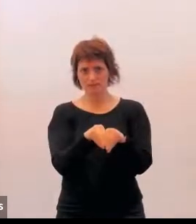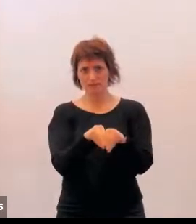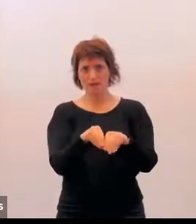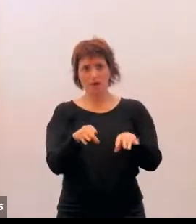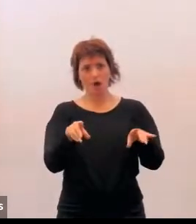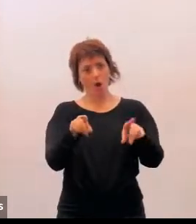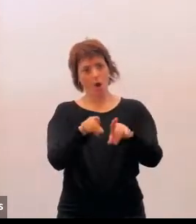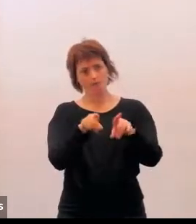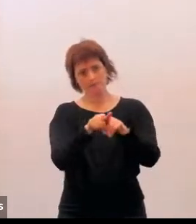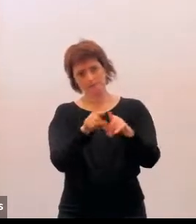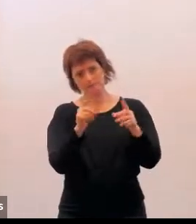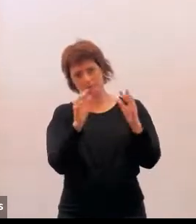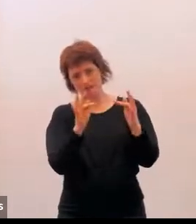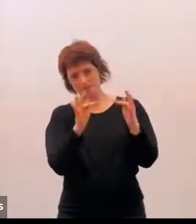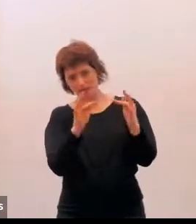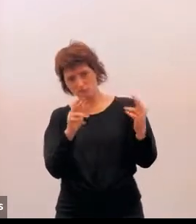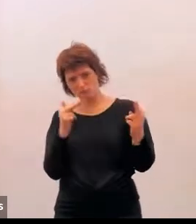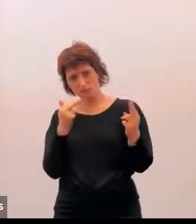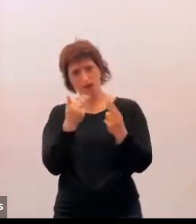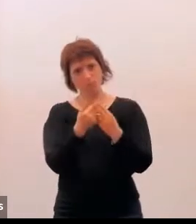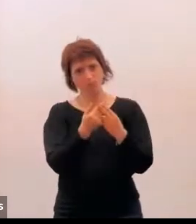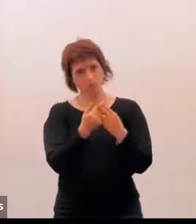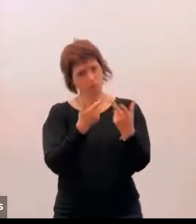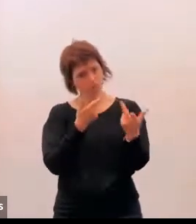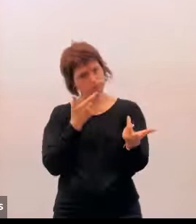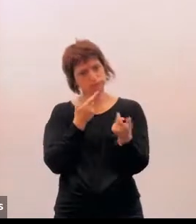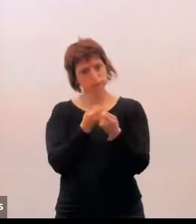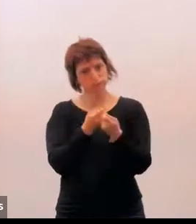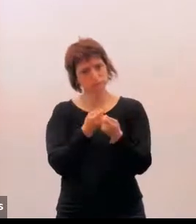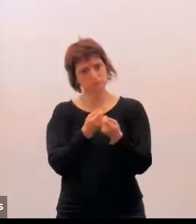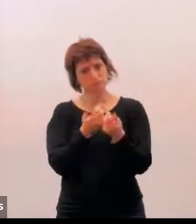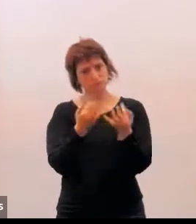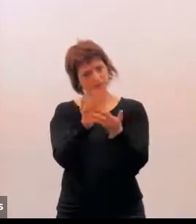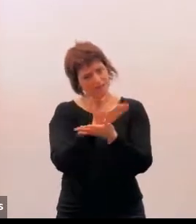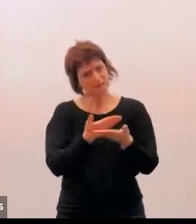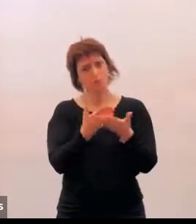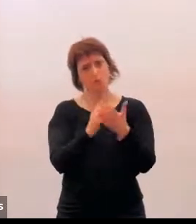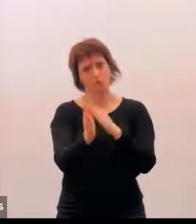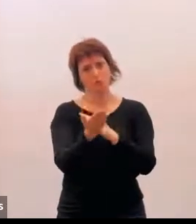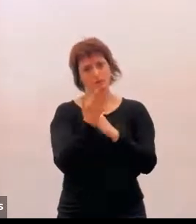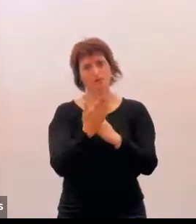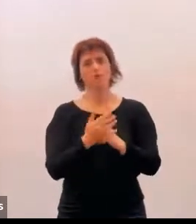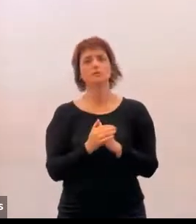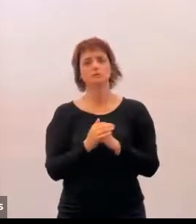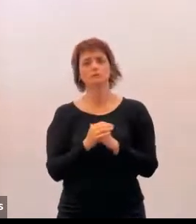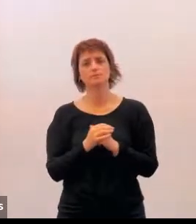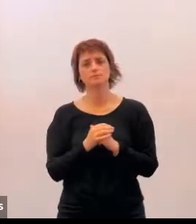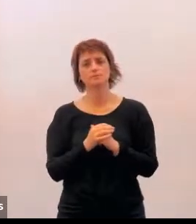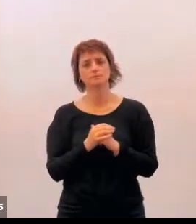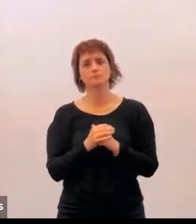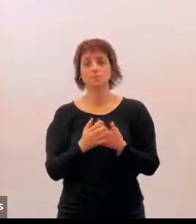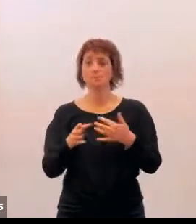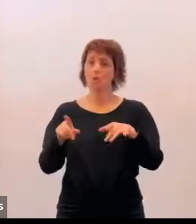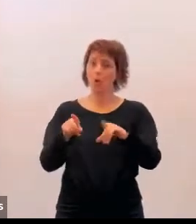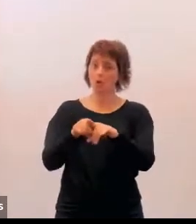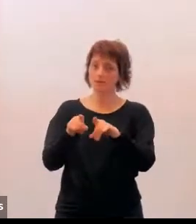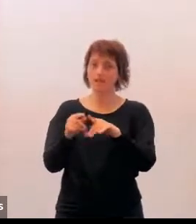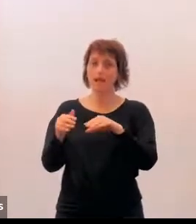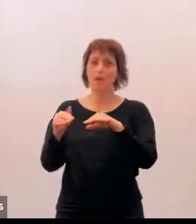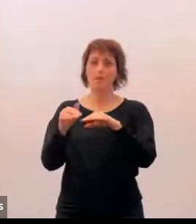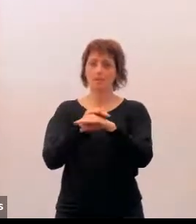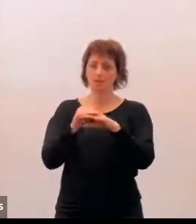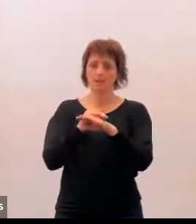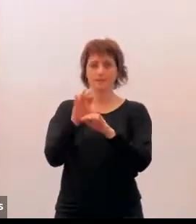réponses appropriées à l'ensemble des cas présentés. Et puis, les politiques plus